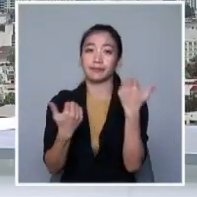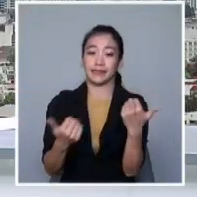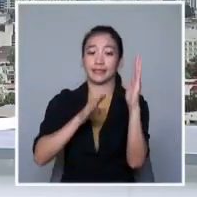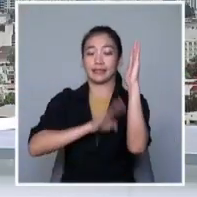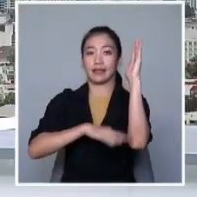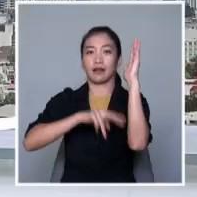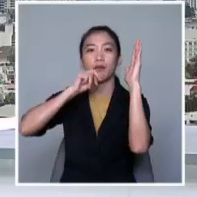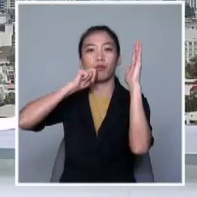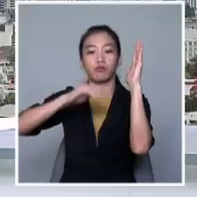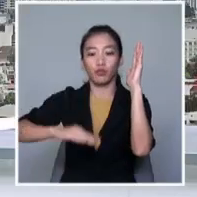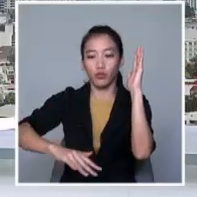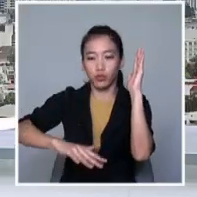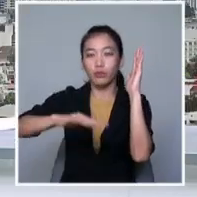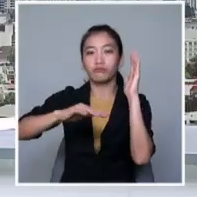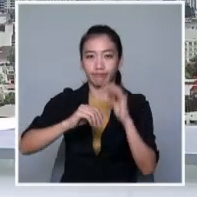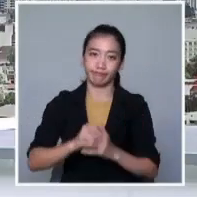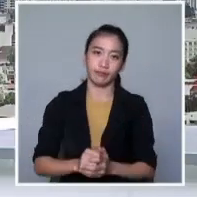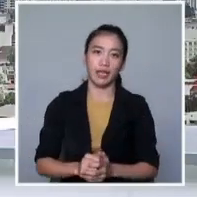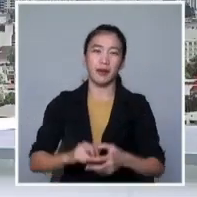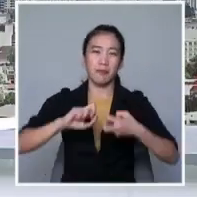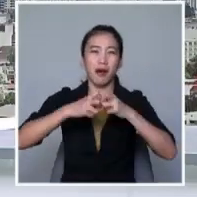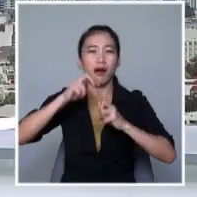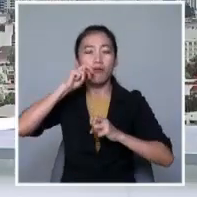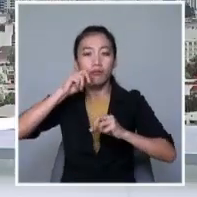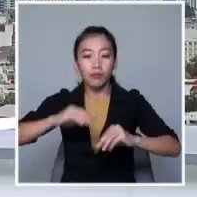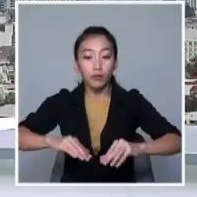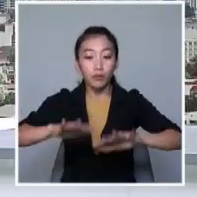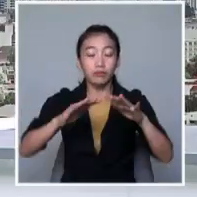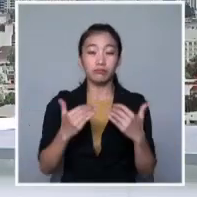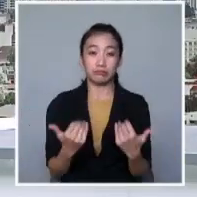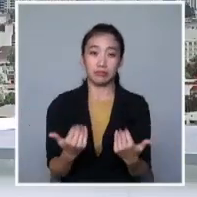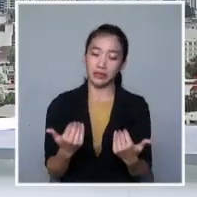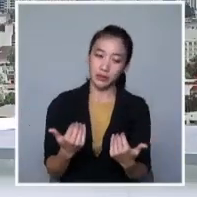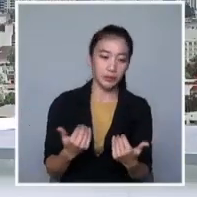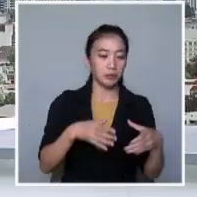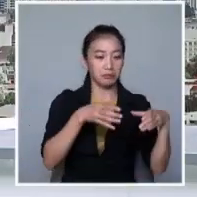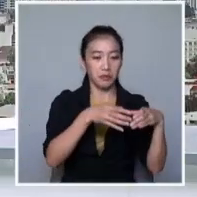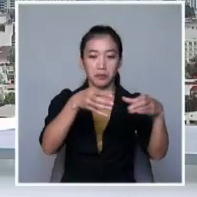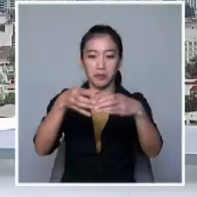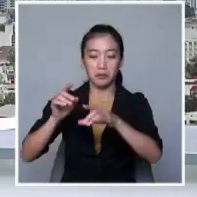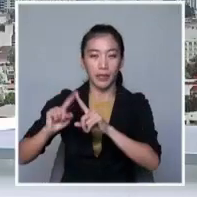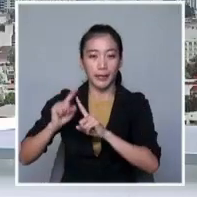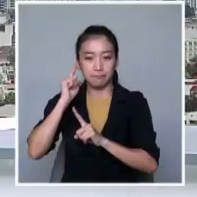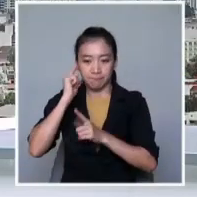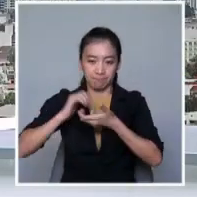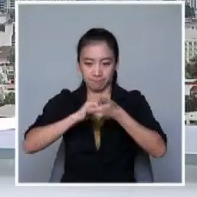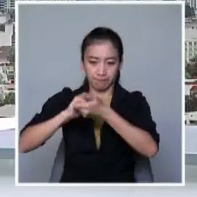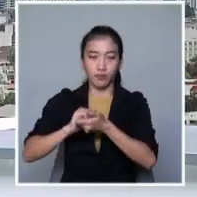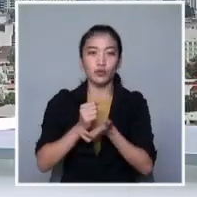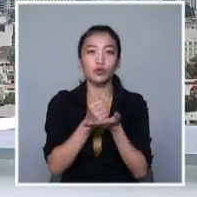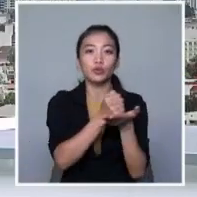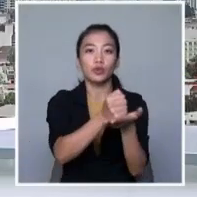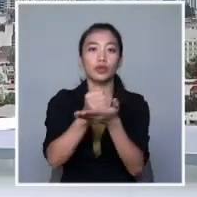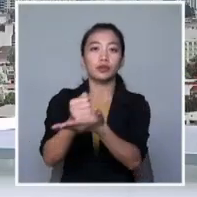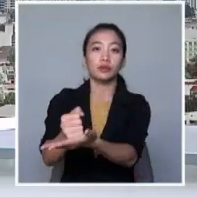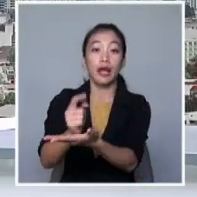นี ้ค่ะและพูดถึงเรื่องของปัญหาน้ำท่วมภาคใต้นะคะที่ตอนนี้หลายหน่วยงานบูรณาการร่วมกันเพื่อช่วยเหลือประชาชนให้สถาน